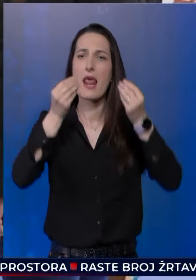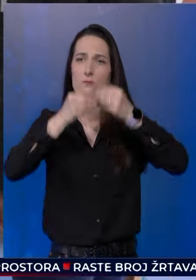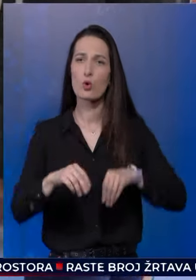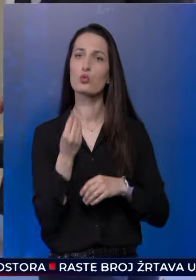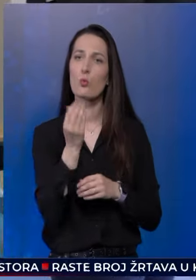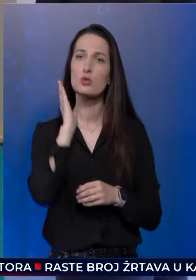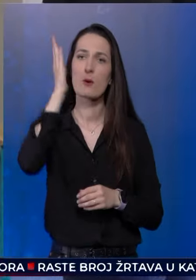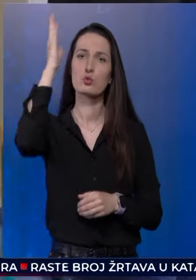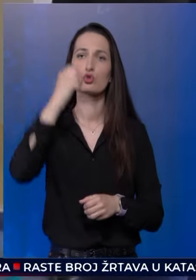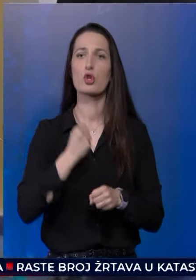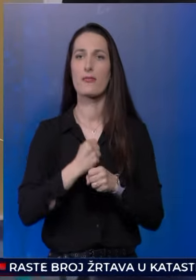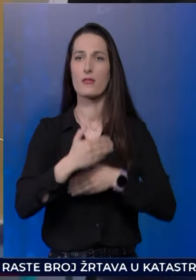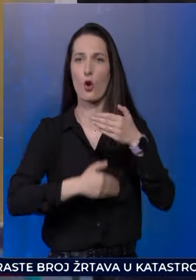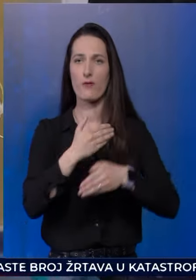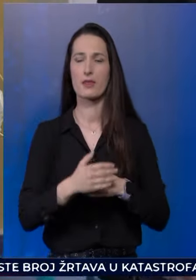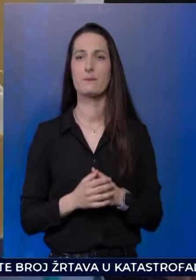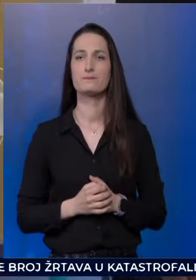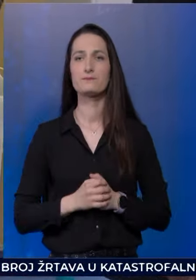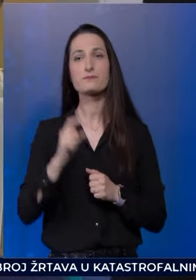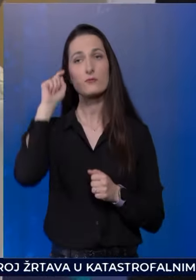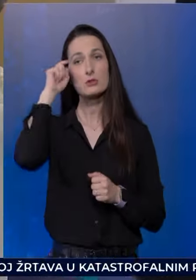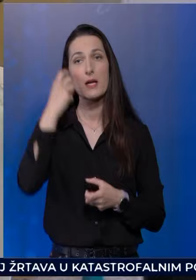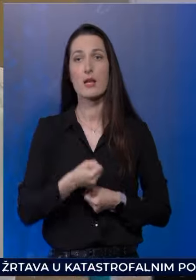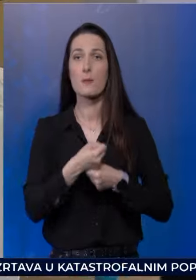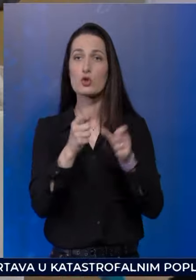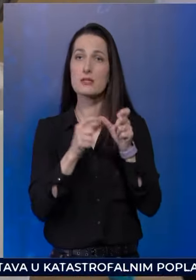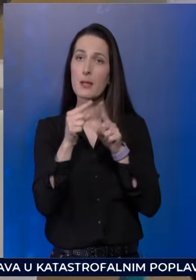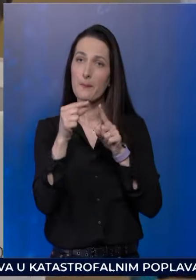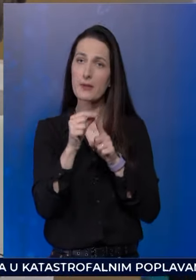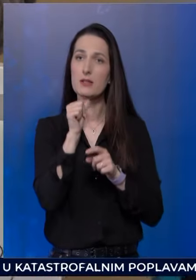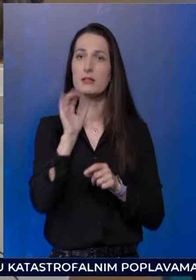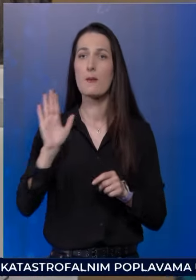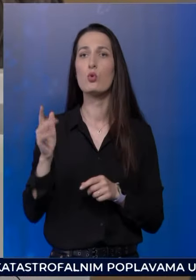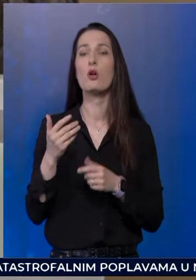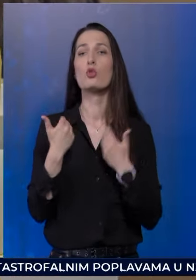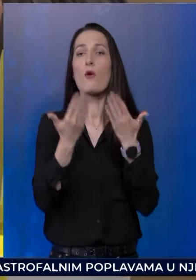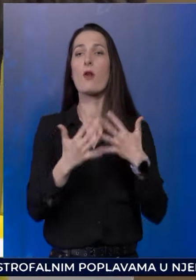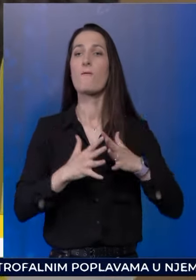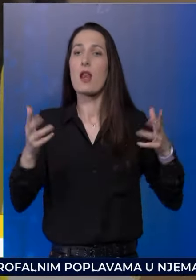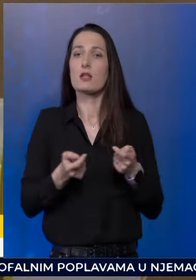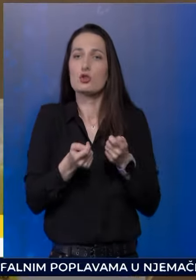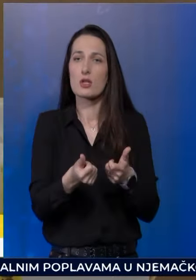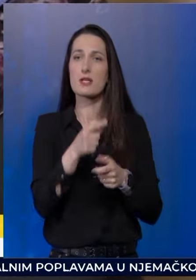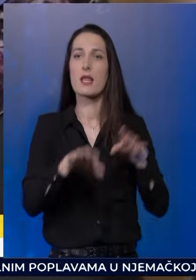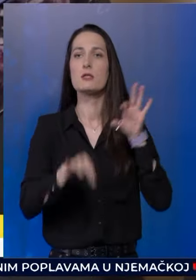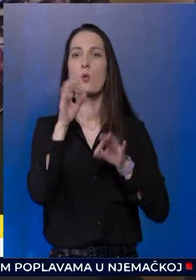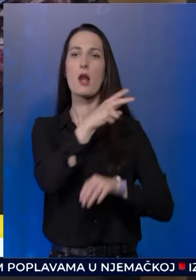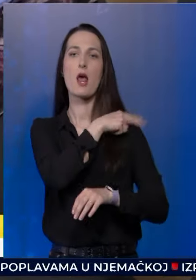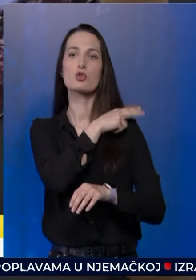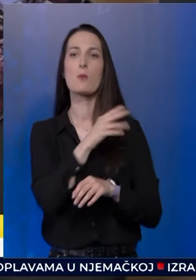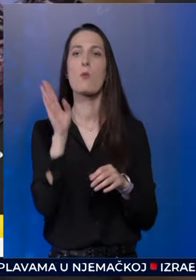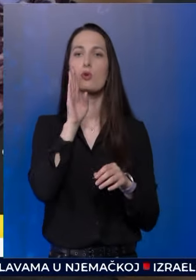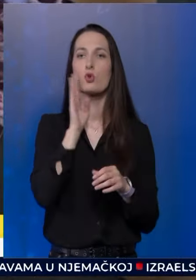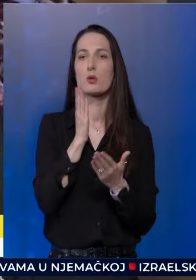nesporazuma dobro za buduće djelovanje. Smatra da je podrška SDP-a njemu dovela do velike šanse da na izborima za